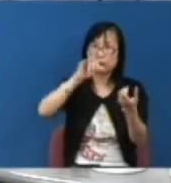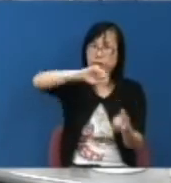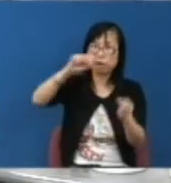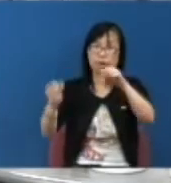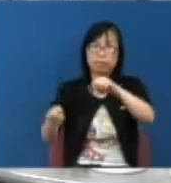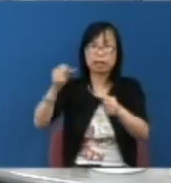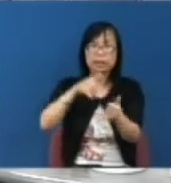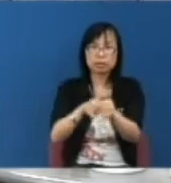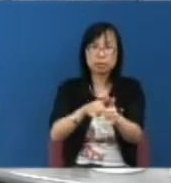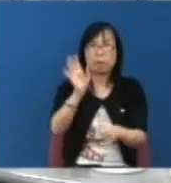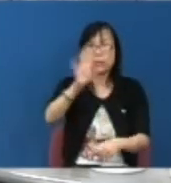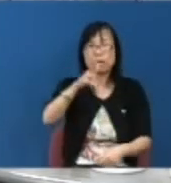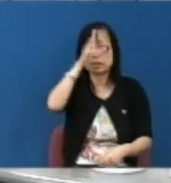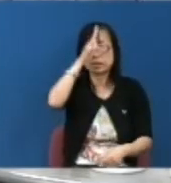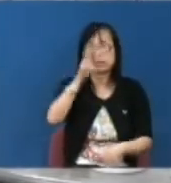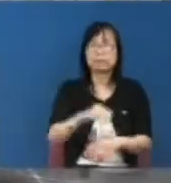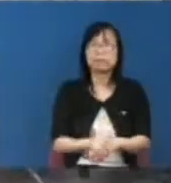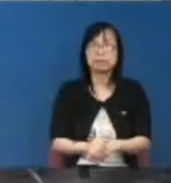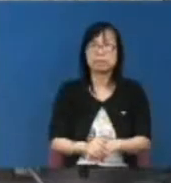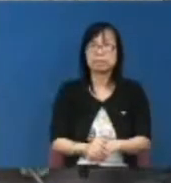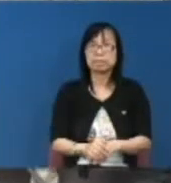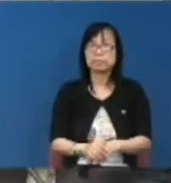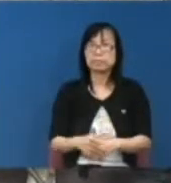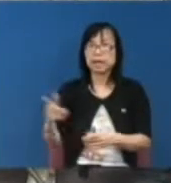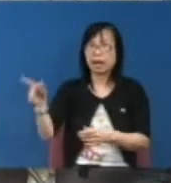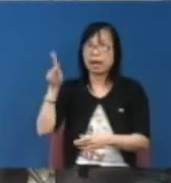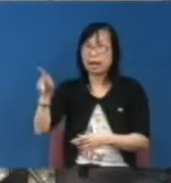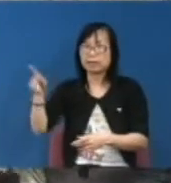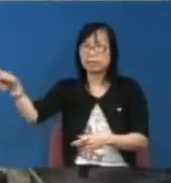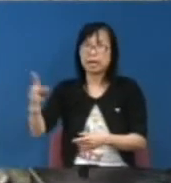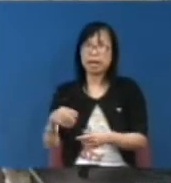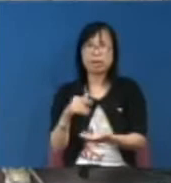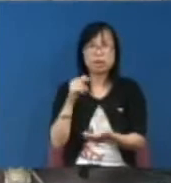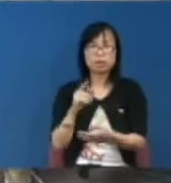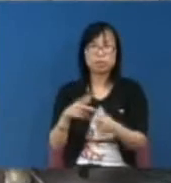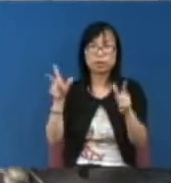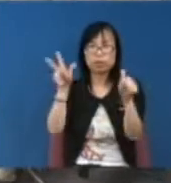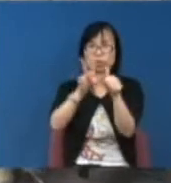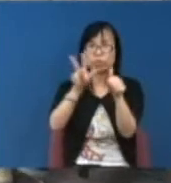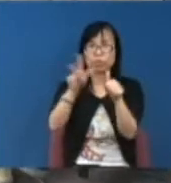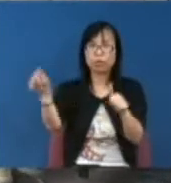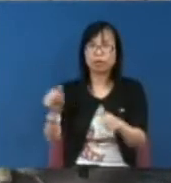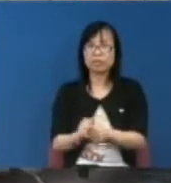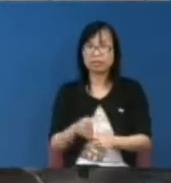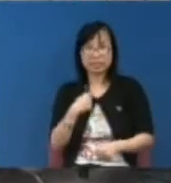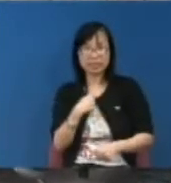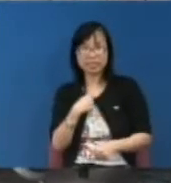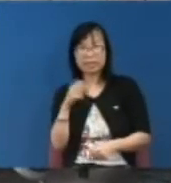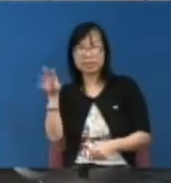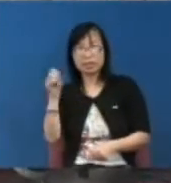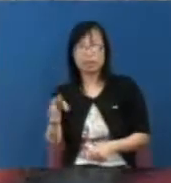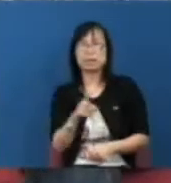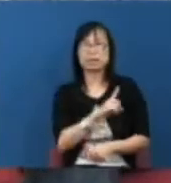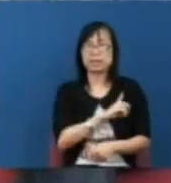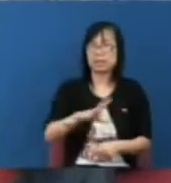個純粹一個政治上嘅妥協咯。 理解嚇，咁啊 Keith 啦，你係主角啦，講呢個環保村屋啦。 唔係，我作為自己真係一